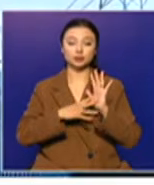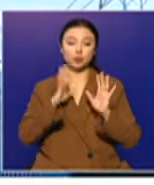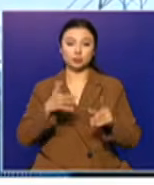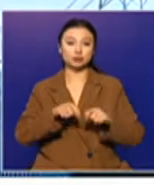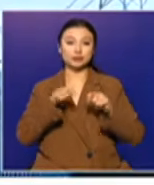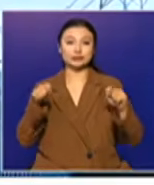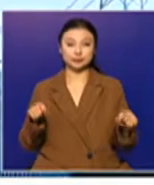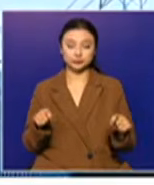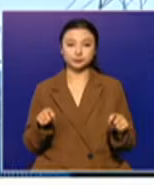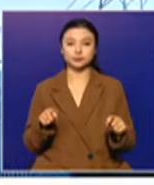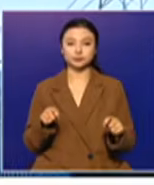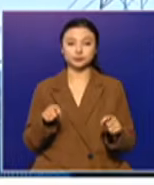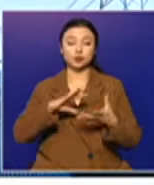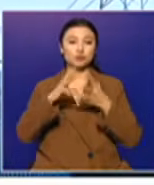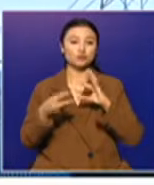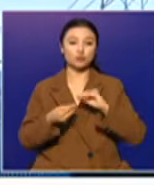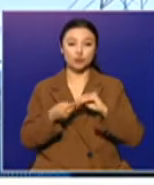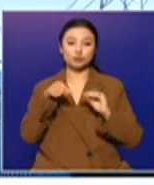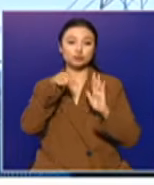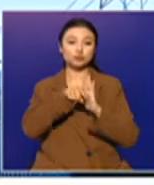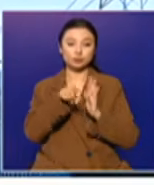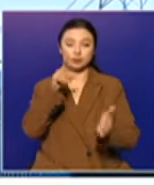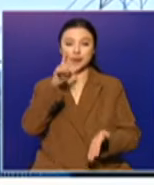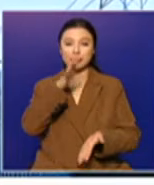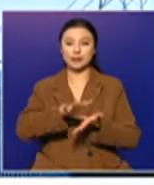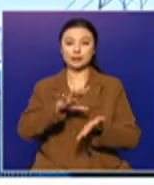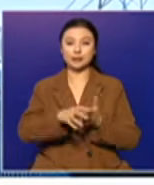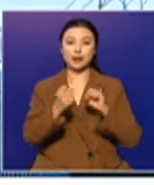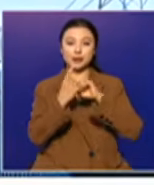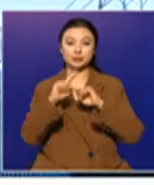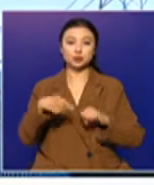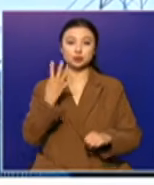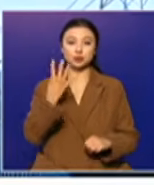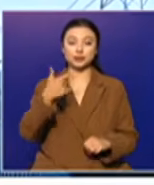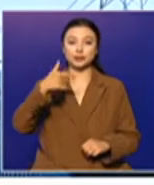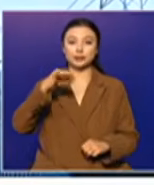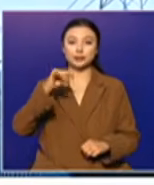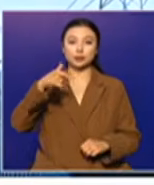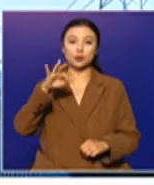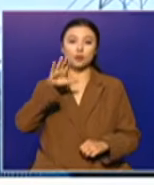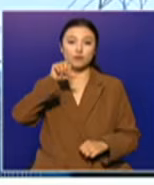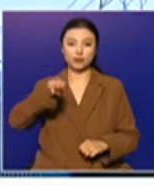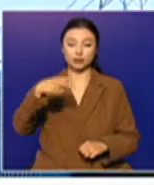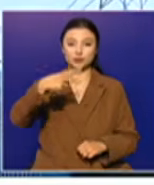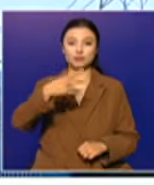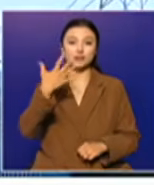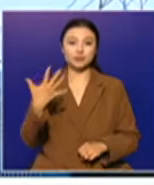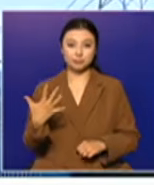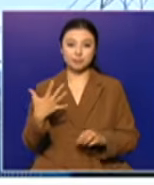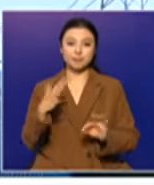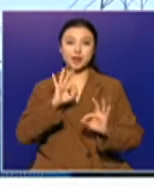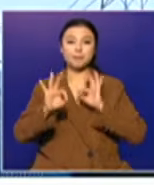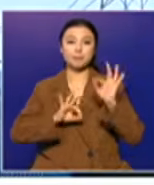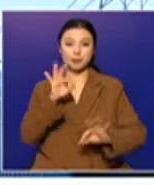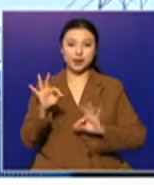беру көзделіп отыр. Жалпы Сауран Энерго жалпы қуаты 11,4 гигаватт болатын 25 ауқымды инвестициялық жобаны